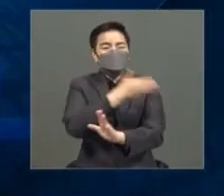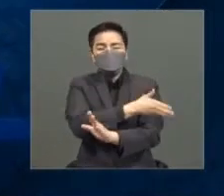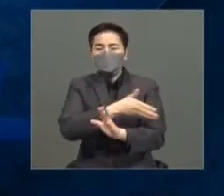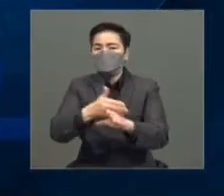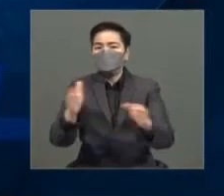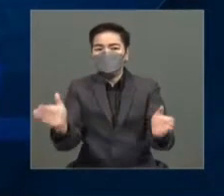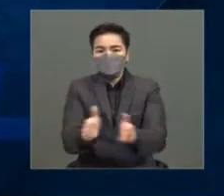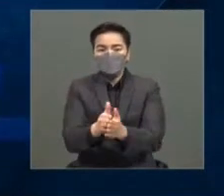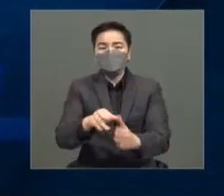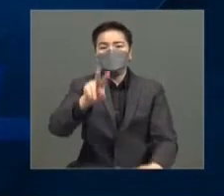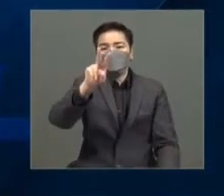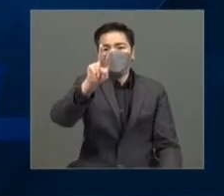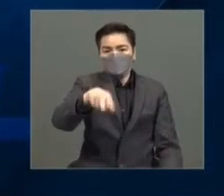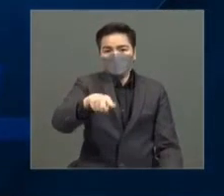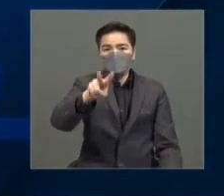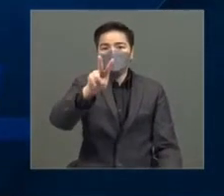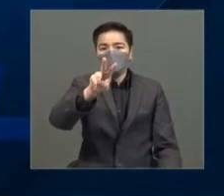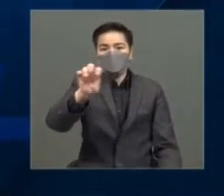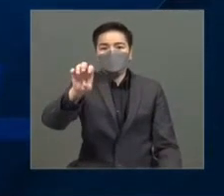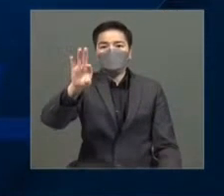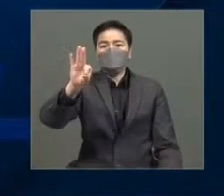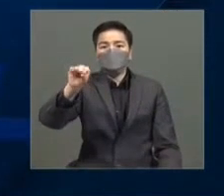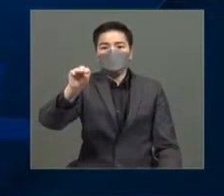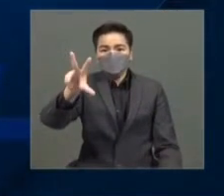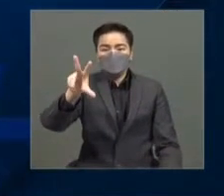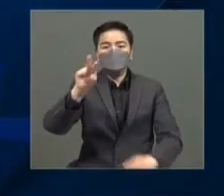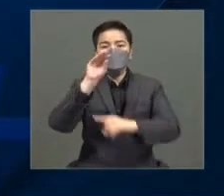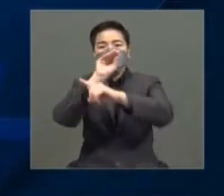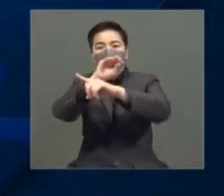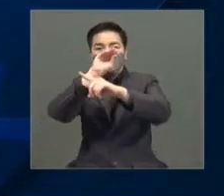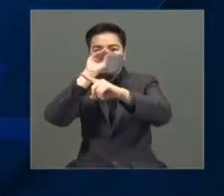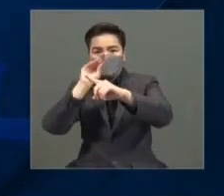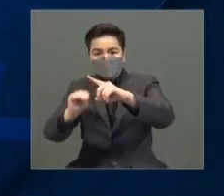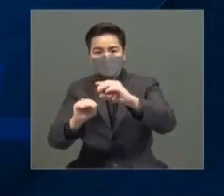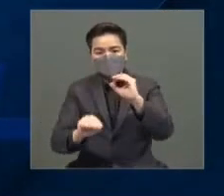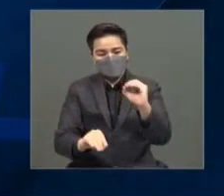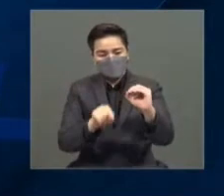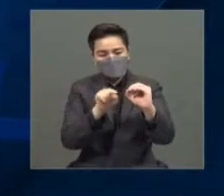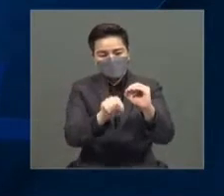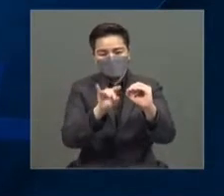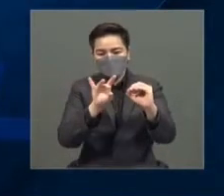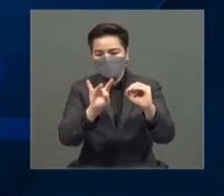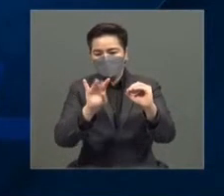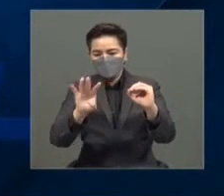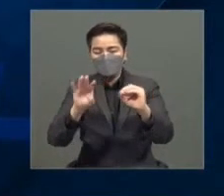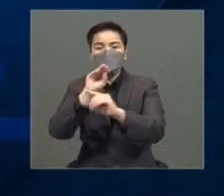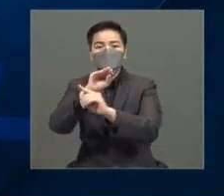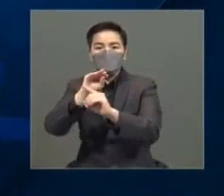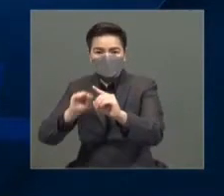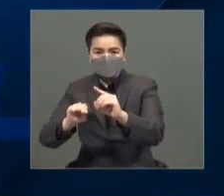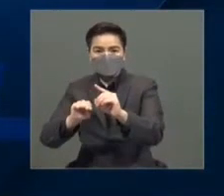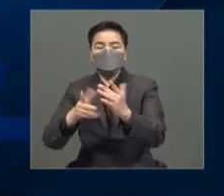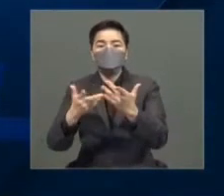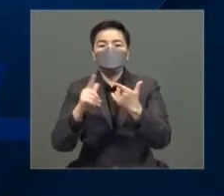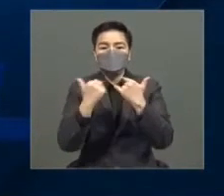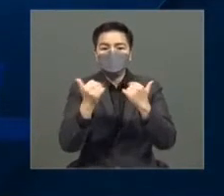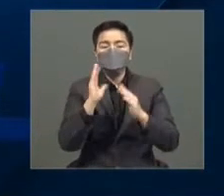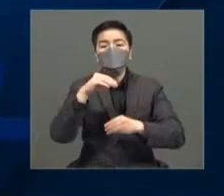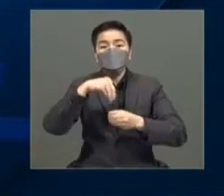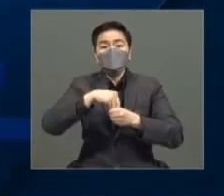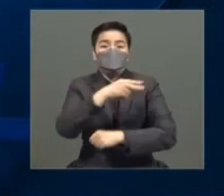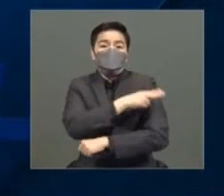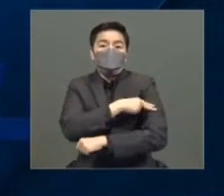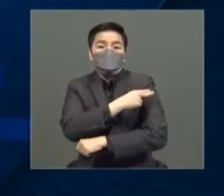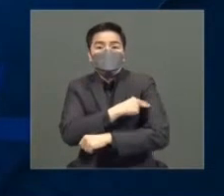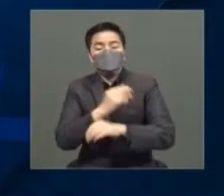อยู่ที่ 2,293 คนคิดเป็นเปอร์เซ็นต์อยู่ที่ 0.84%ผู้ที่ยังรักษาตัวอยู่ใน